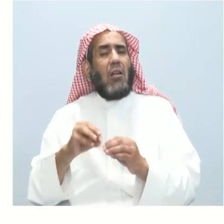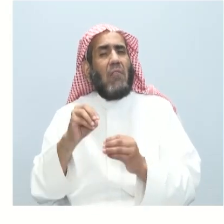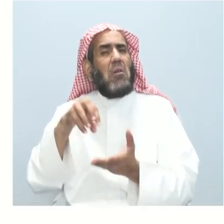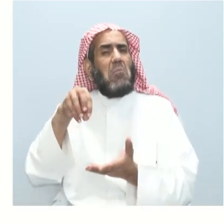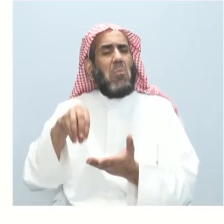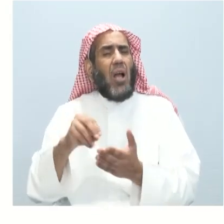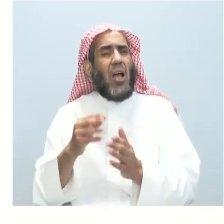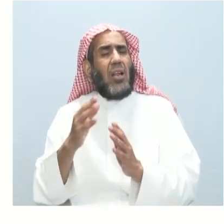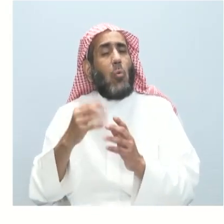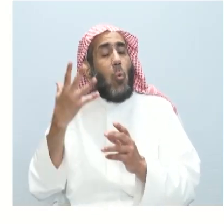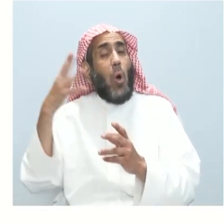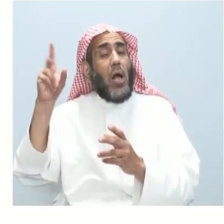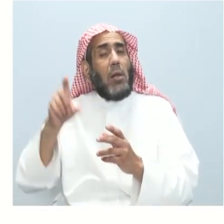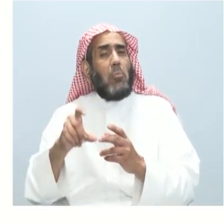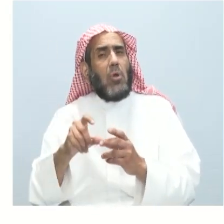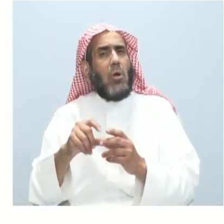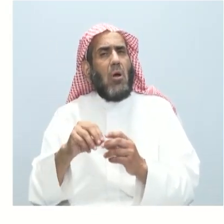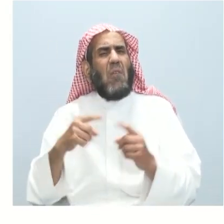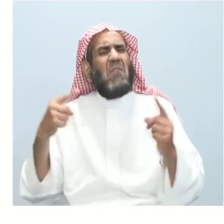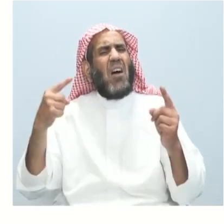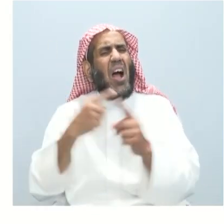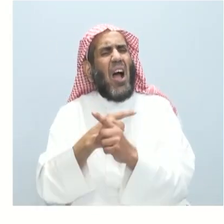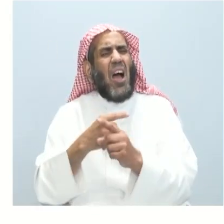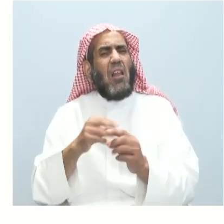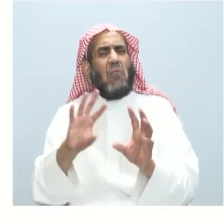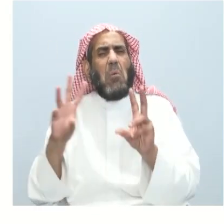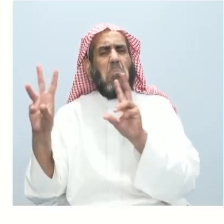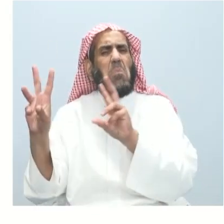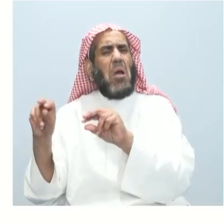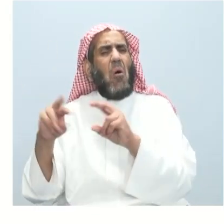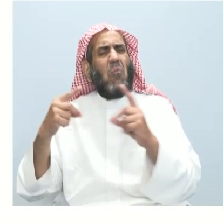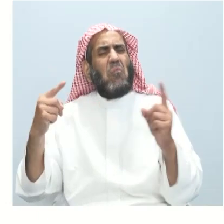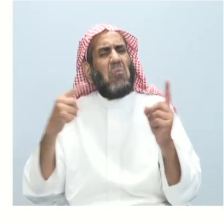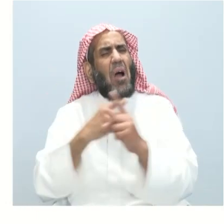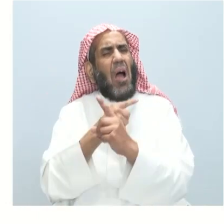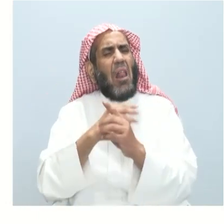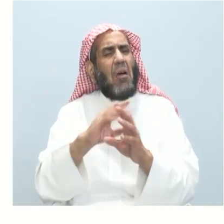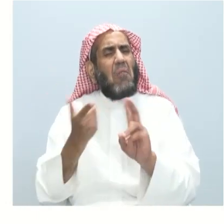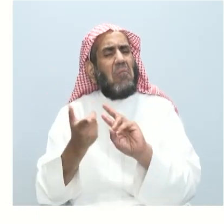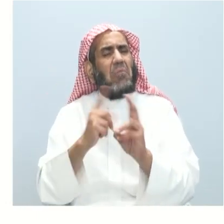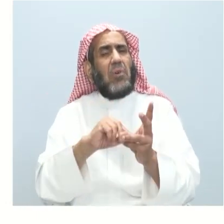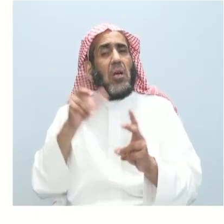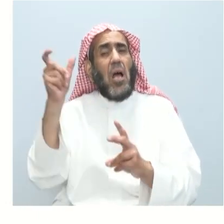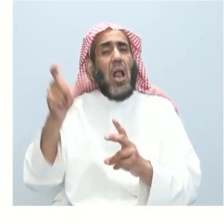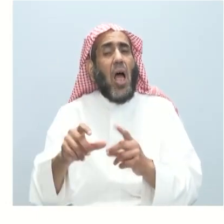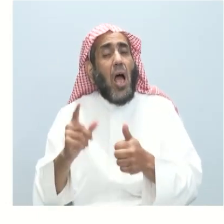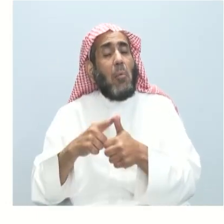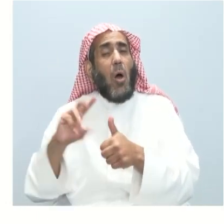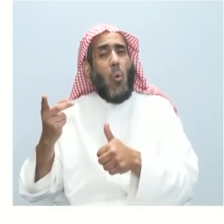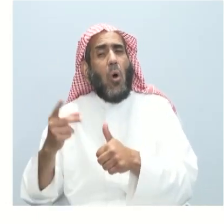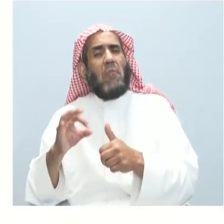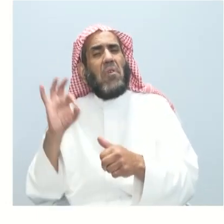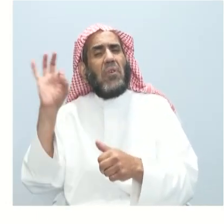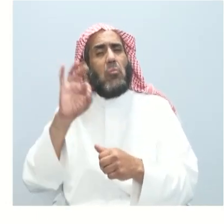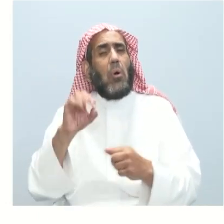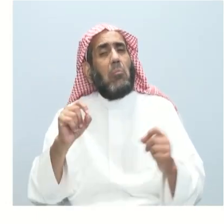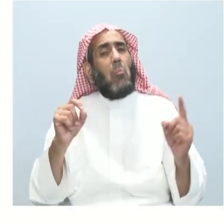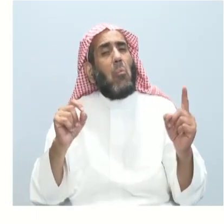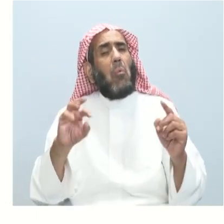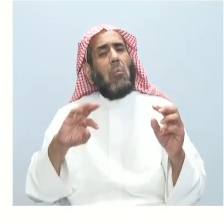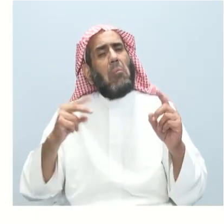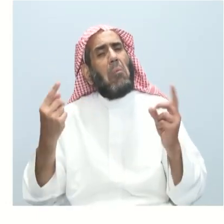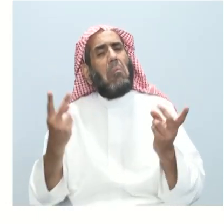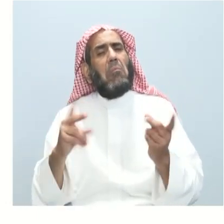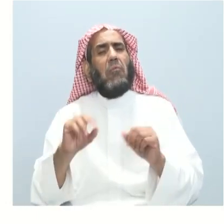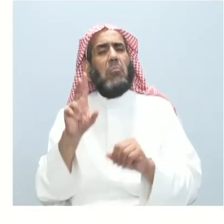مكانه الاول وعلمه فخالف العالم الاول فخالف العالم العالم الاول في فتواه في بعض